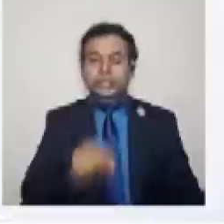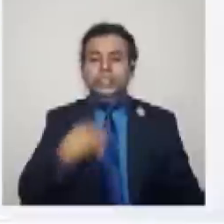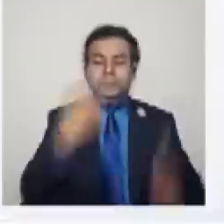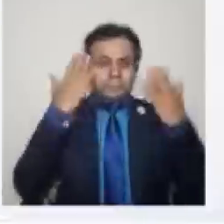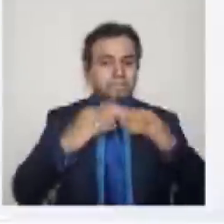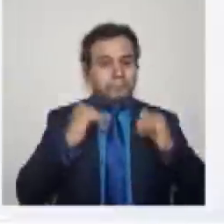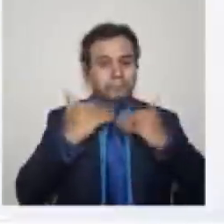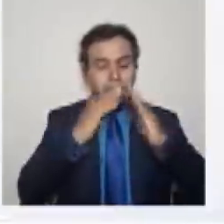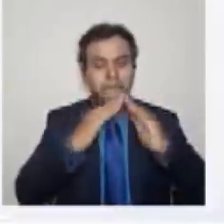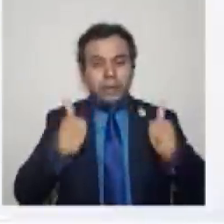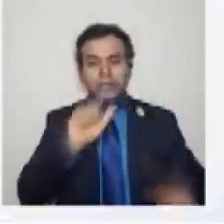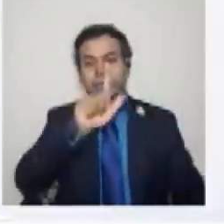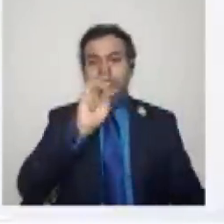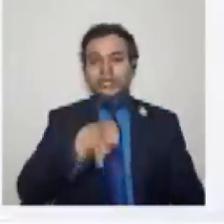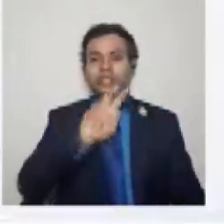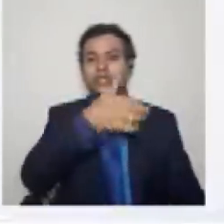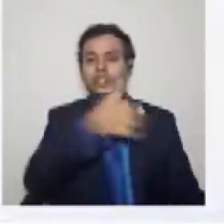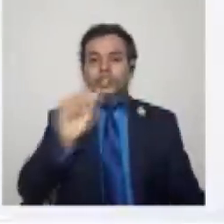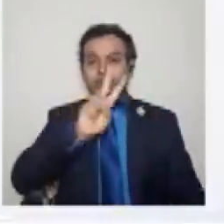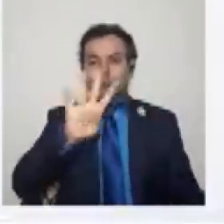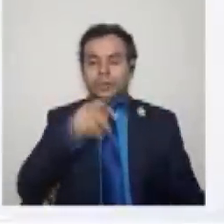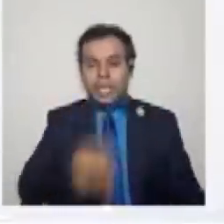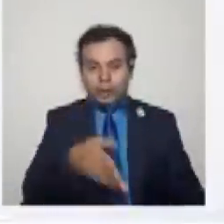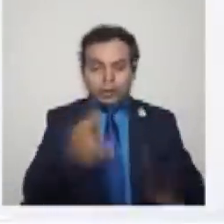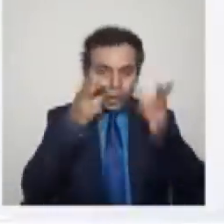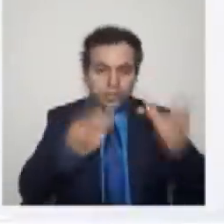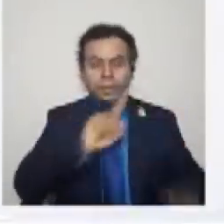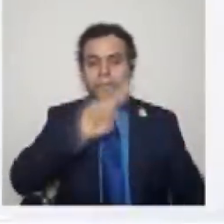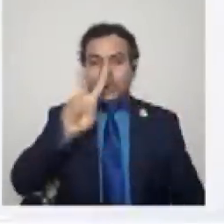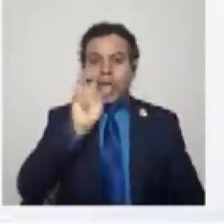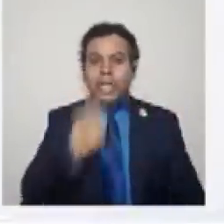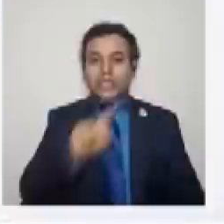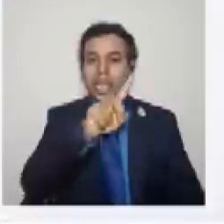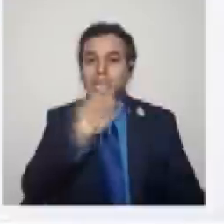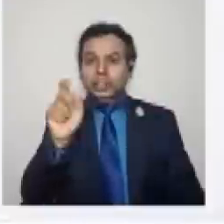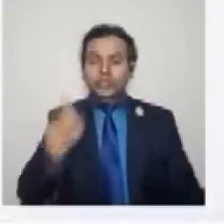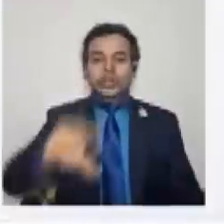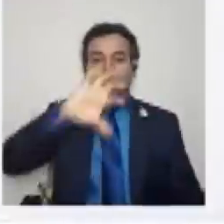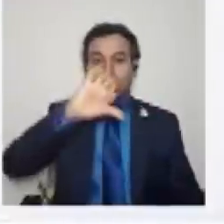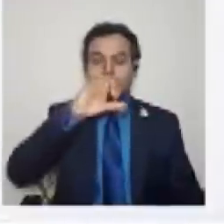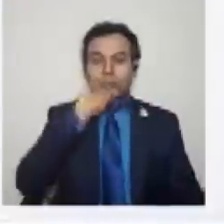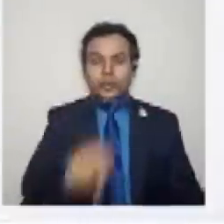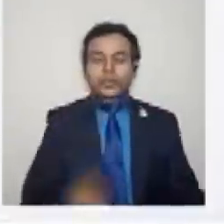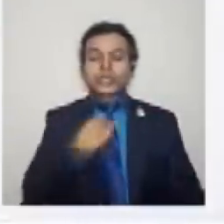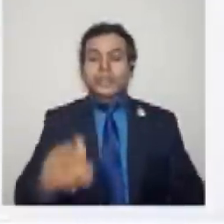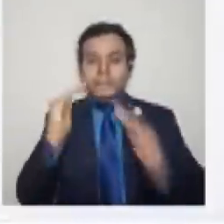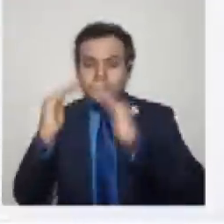আইসোলেশনে 19,814 জন এবং এ পর্যন্ত ছাড় পেয়েছেন 7,624 জন। বর্তমানে আইসোলেশনে